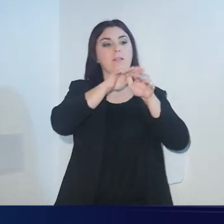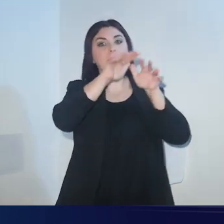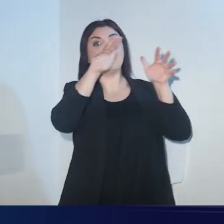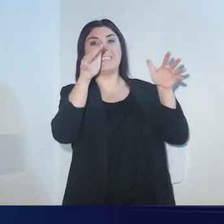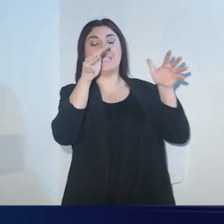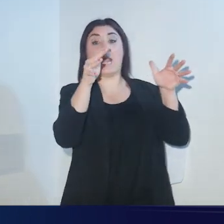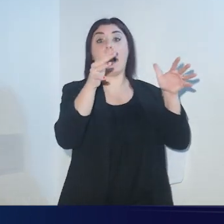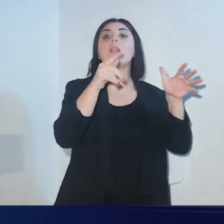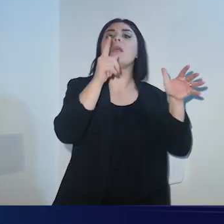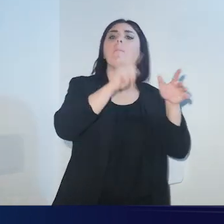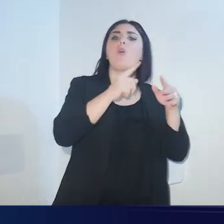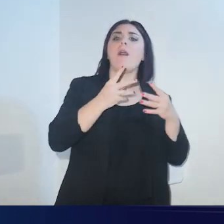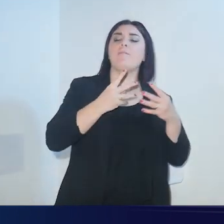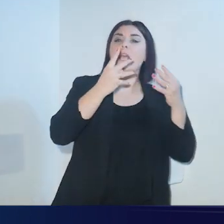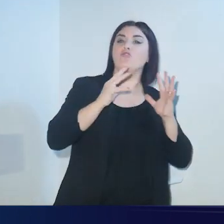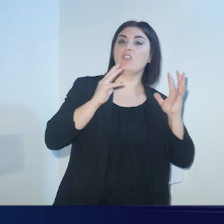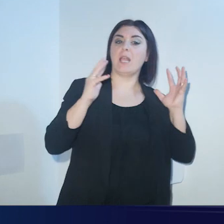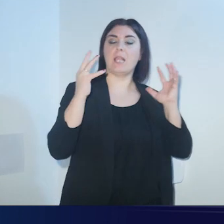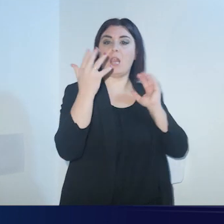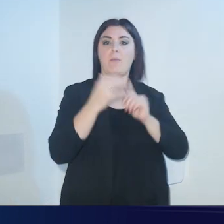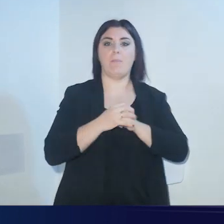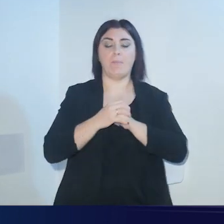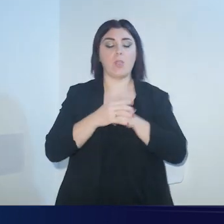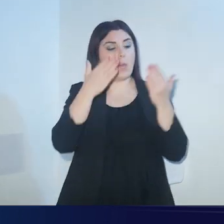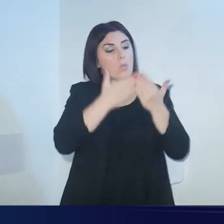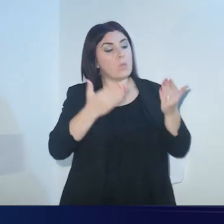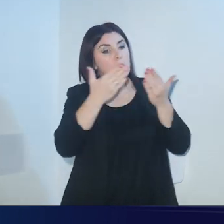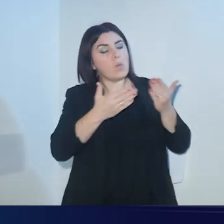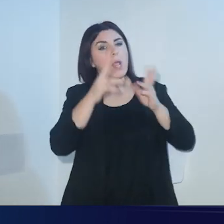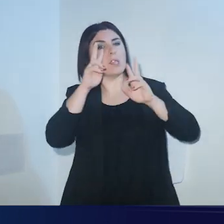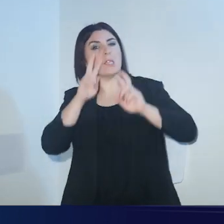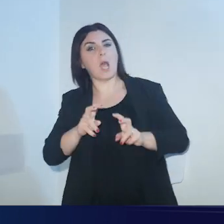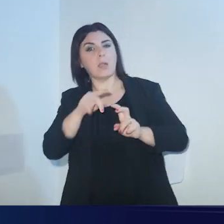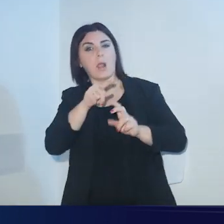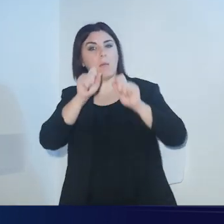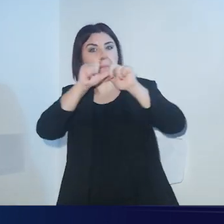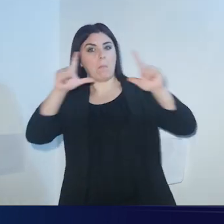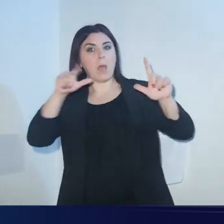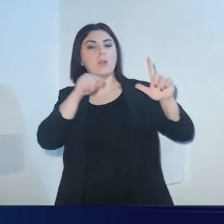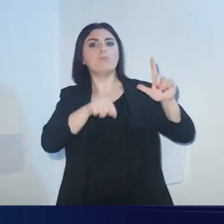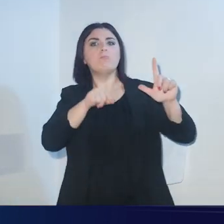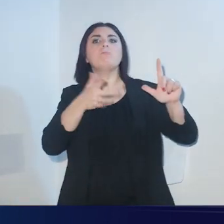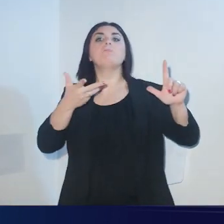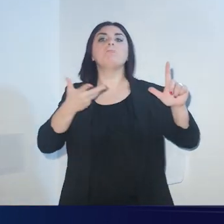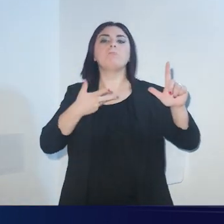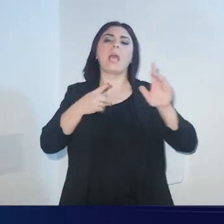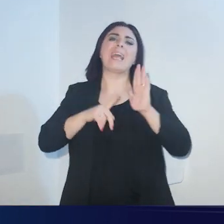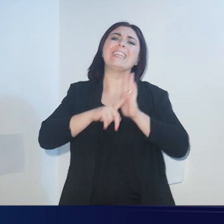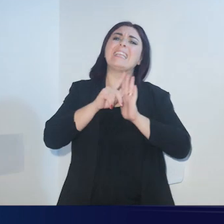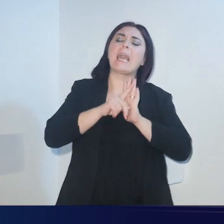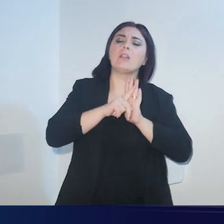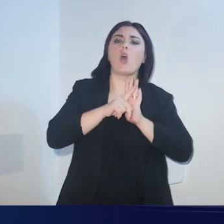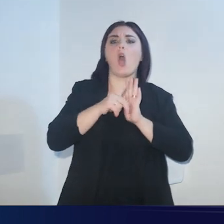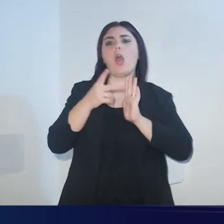della vegetazione. Dallo studio e dalle analisi di queste immagini è possibile ricavare degli indicatori, cosiddetti